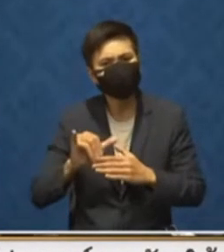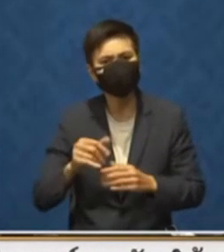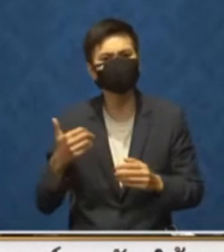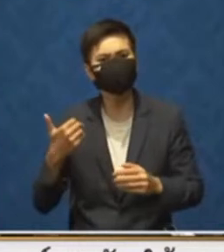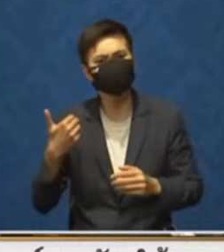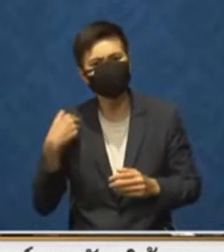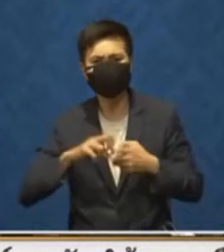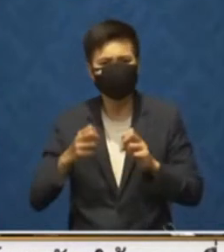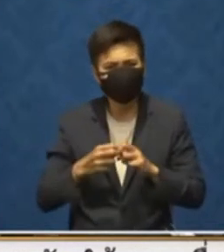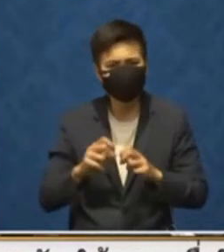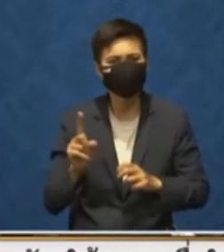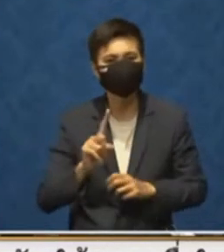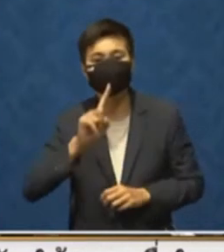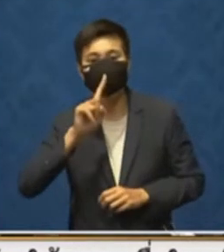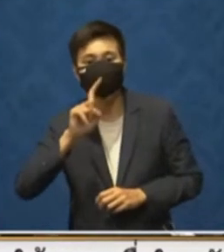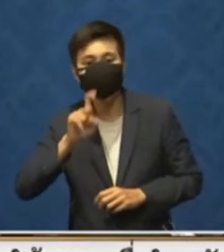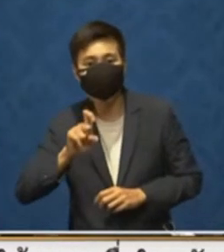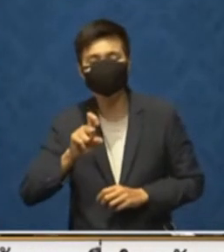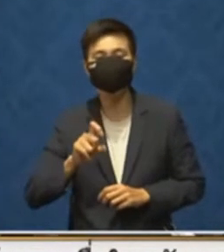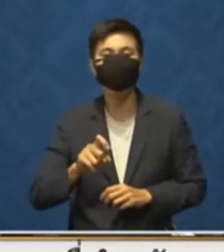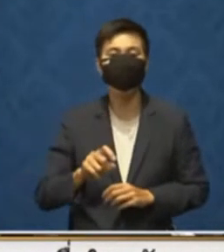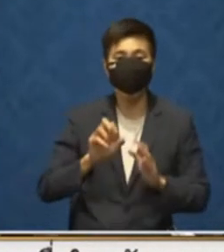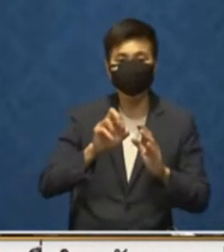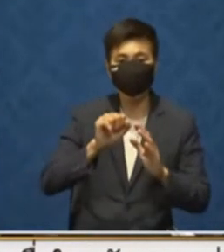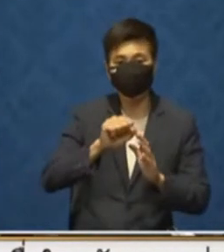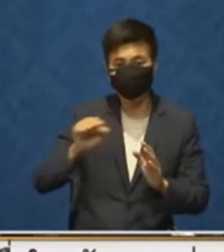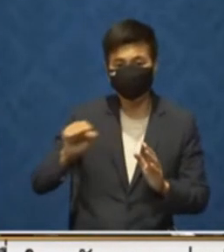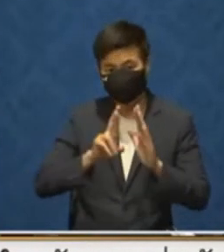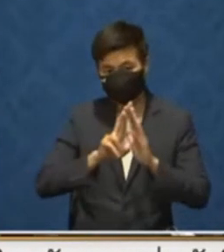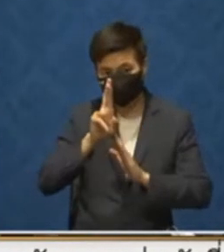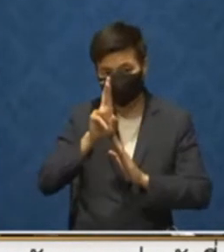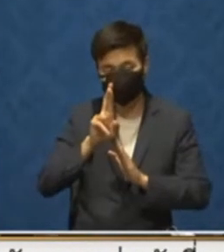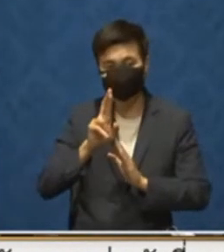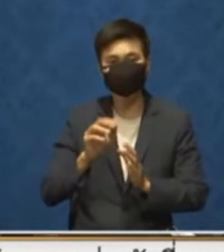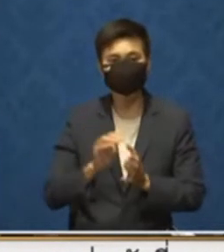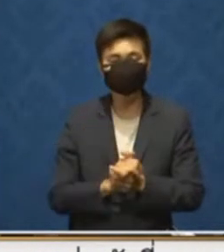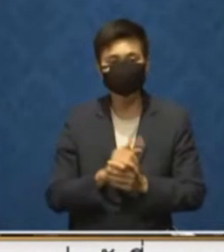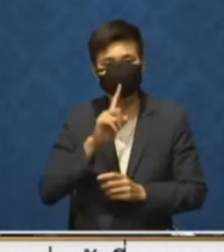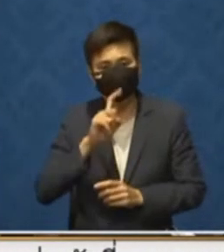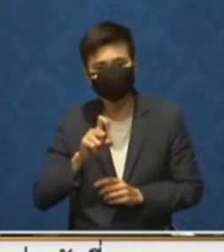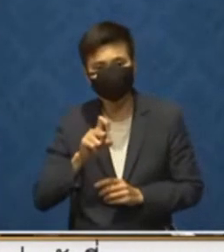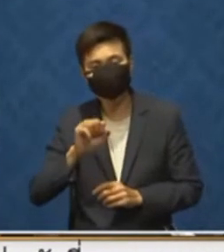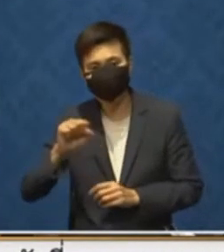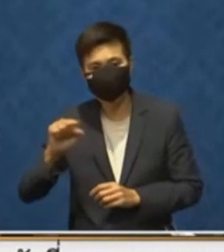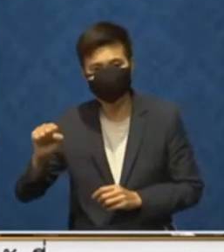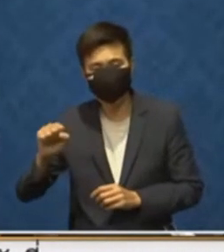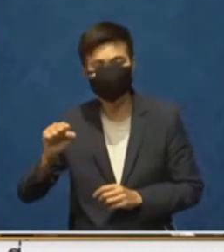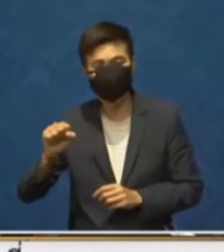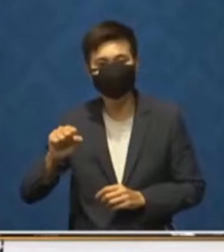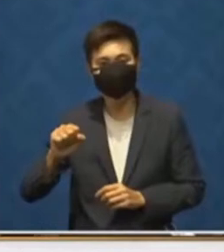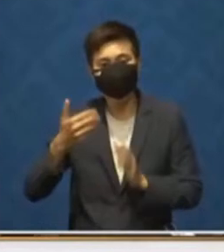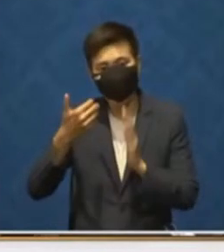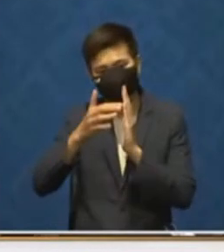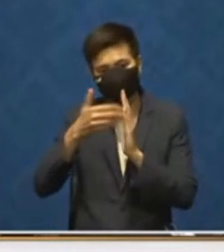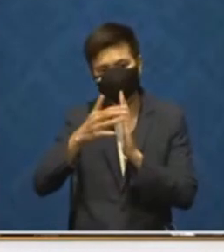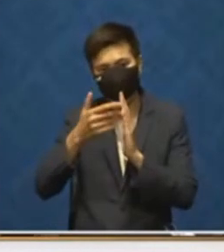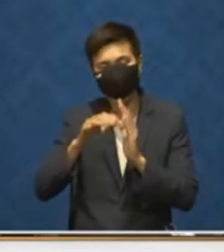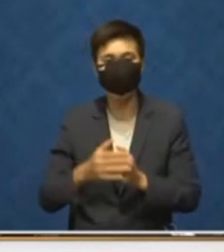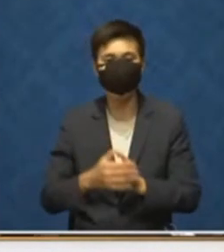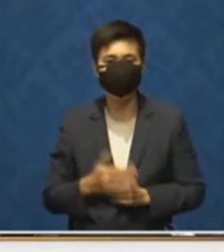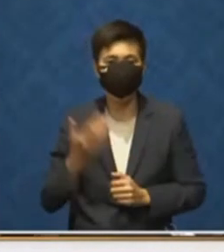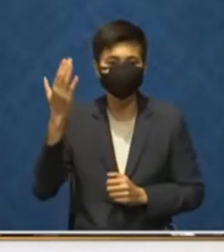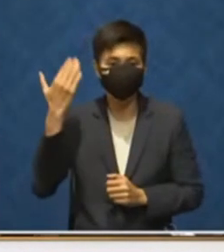ผมก็พยายามทหาร 3สสเชียงรายหลายคนรวมทั้งสองพิศาลอดีตรัฐมนตรีเนี้ยผมสถานทางมาเป็นยังไง